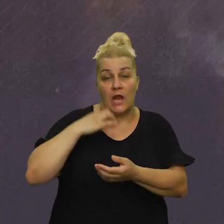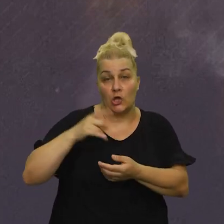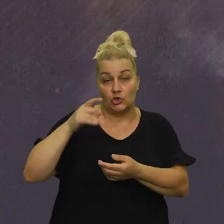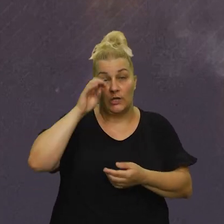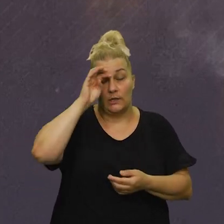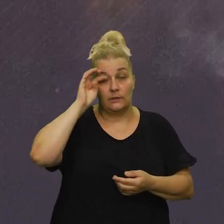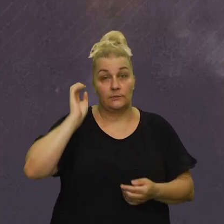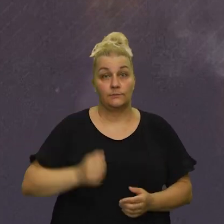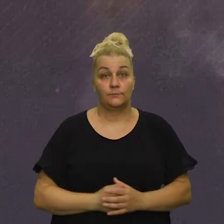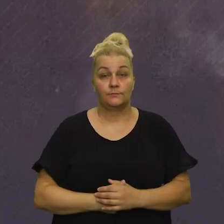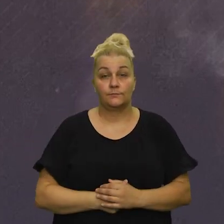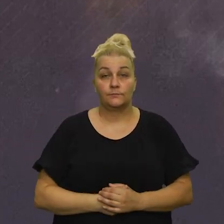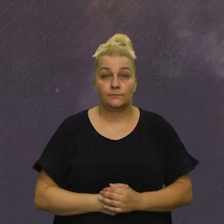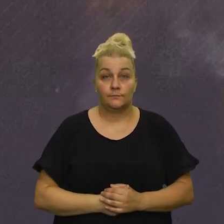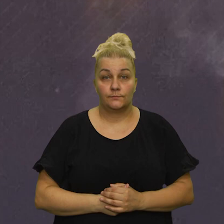brigade.